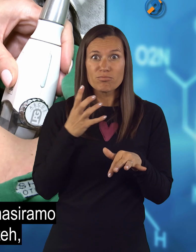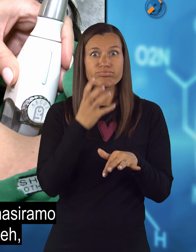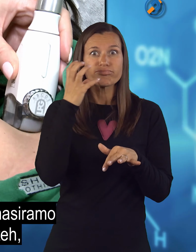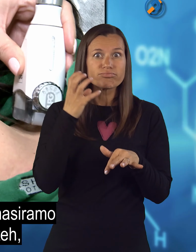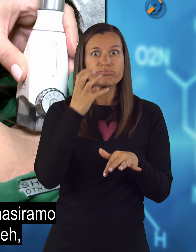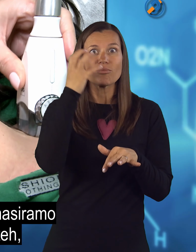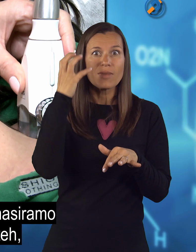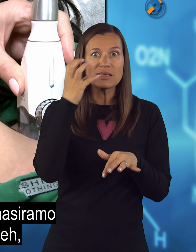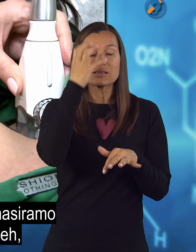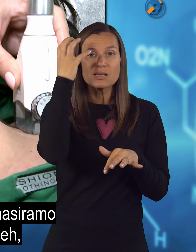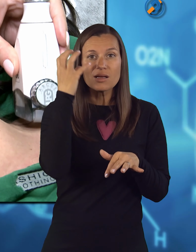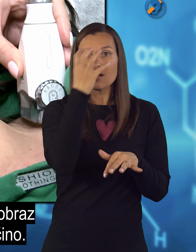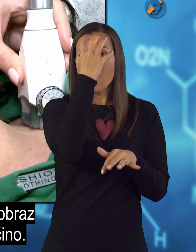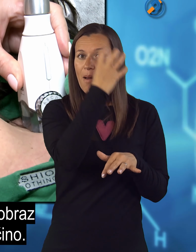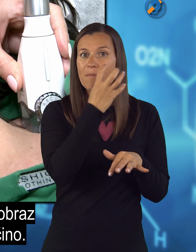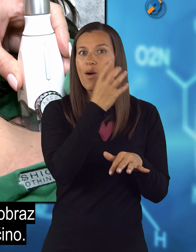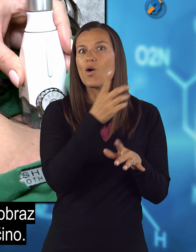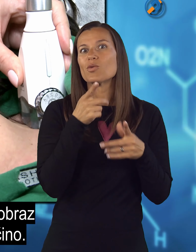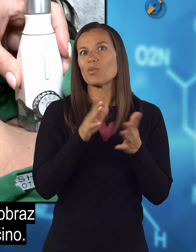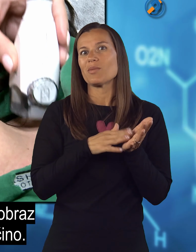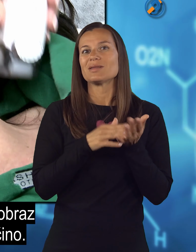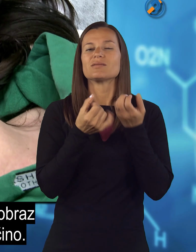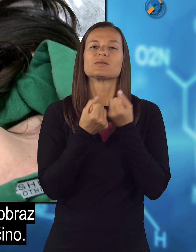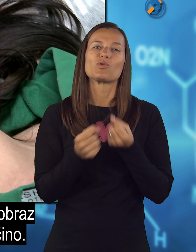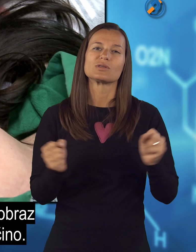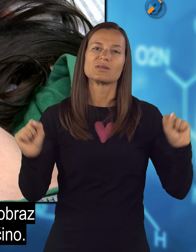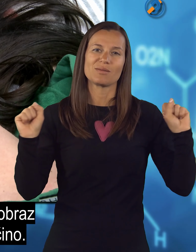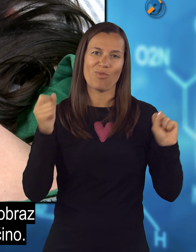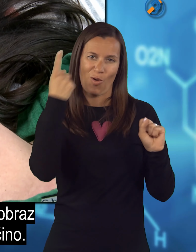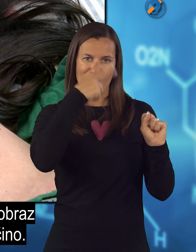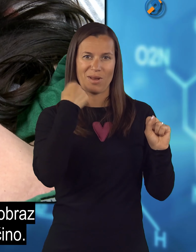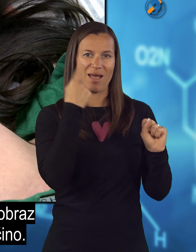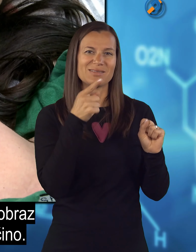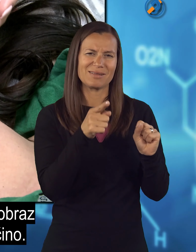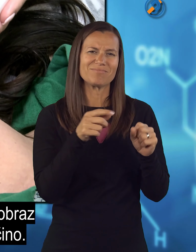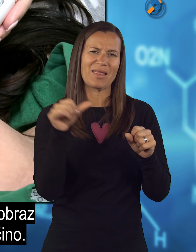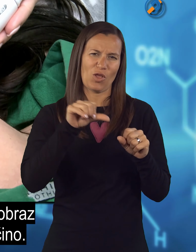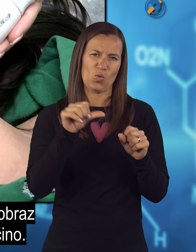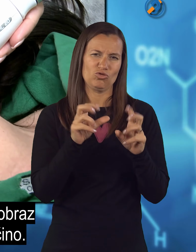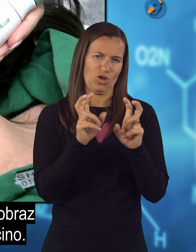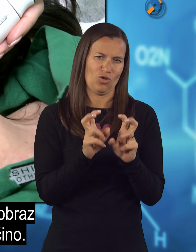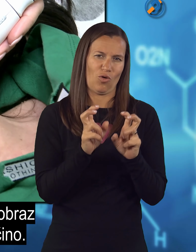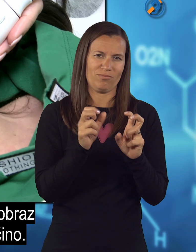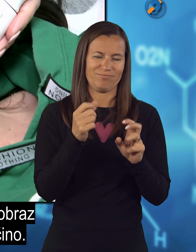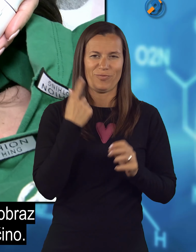masiramo po teh limfnih poteh, v bistvu sprostimo obraz in to zastalo tekočine.